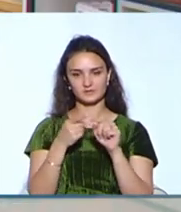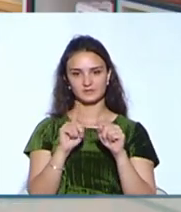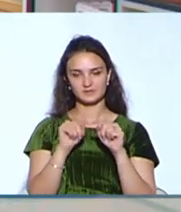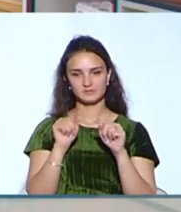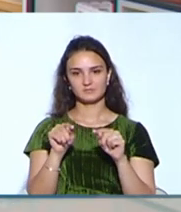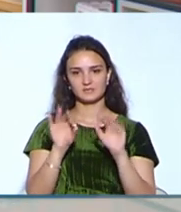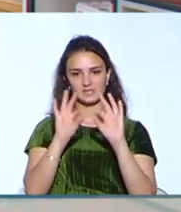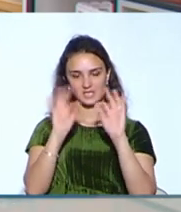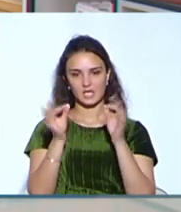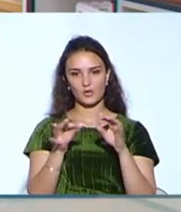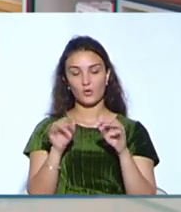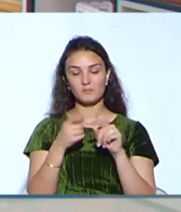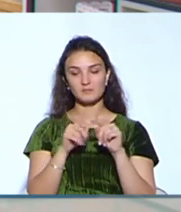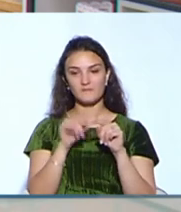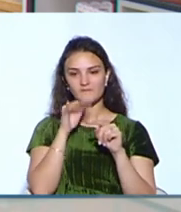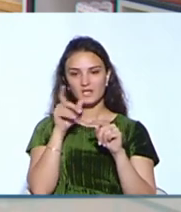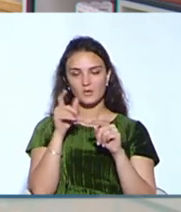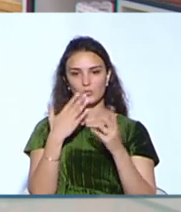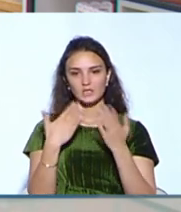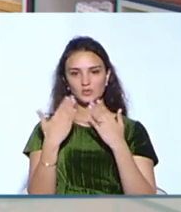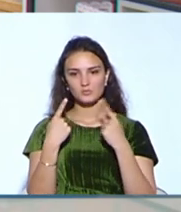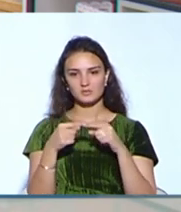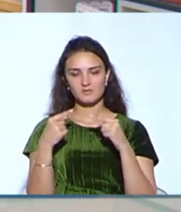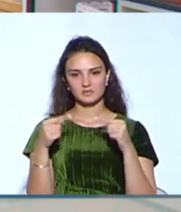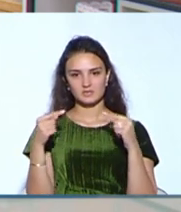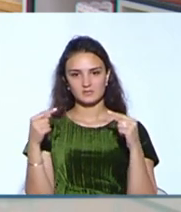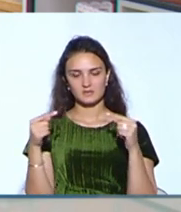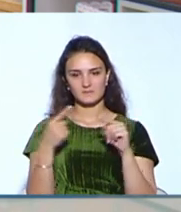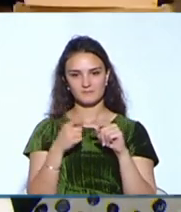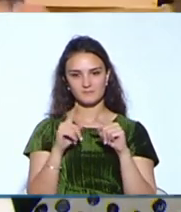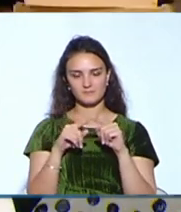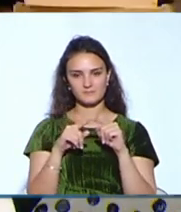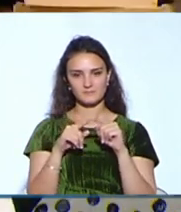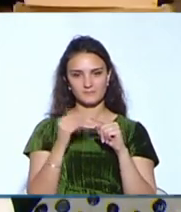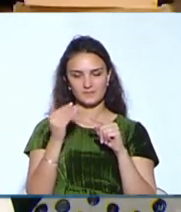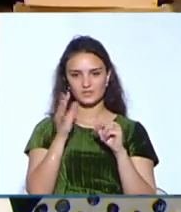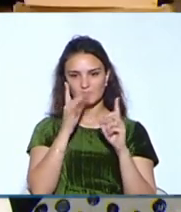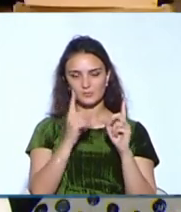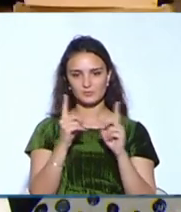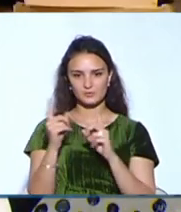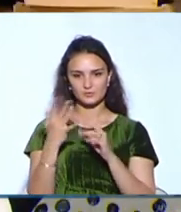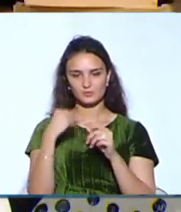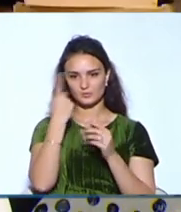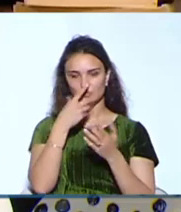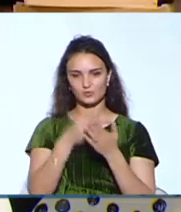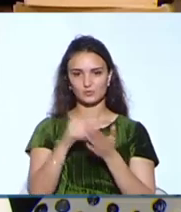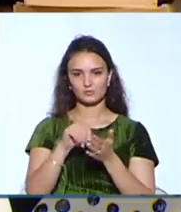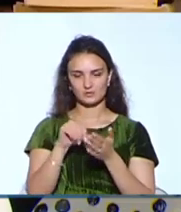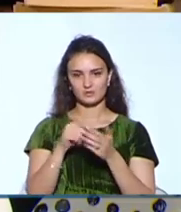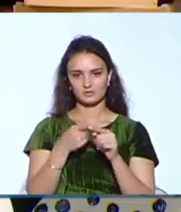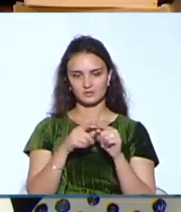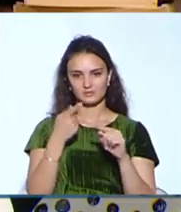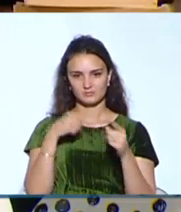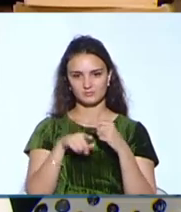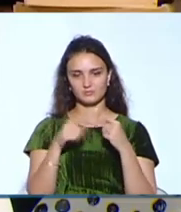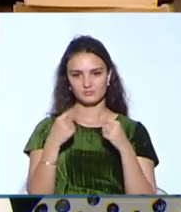იმდენი ხელოვნება თამაშდება, ასე ვთქვათ, ურთიერთობის ხელოვნება, იმდენი შენი ეპიზოდური თუ ძირითადი როლი. აქედან